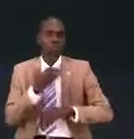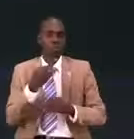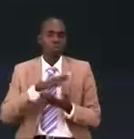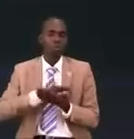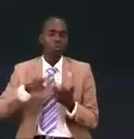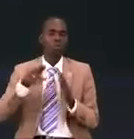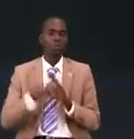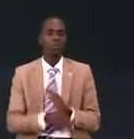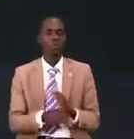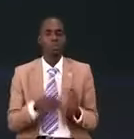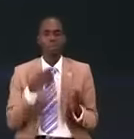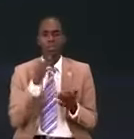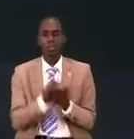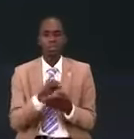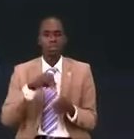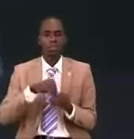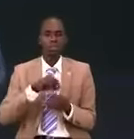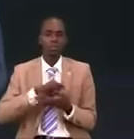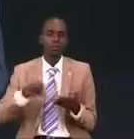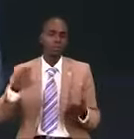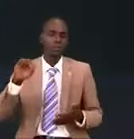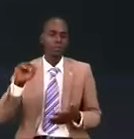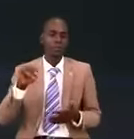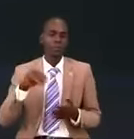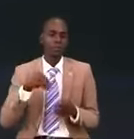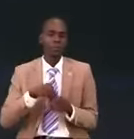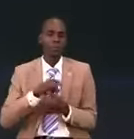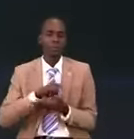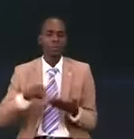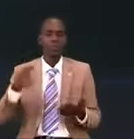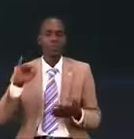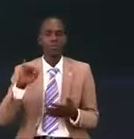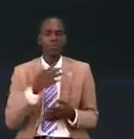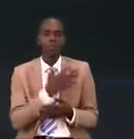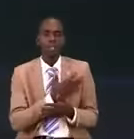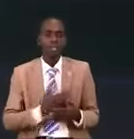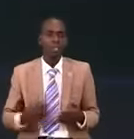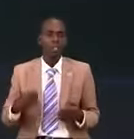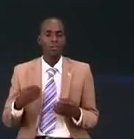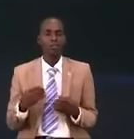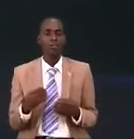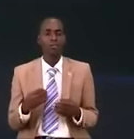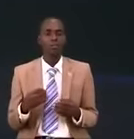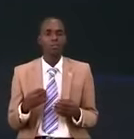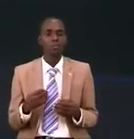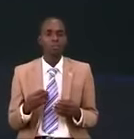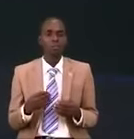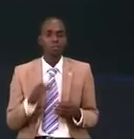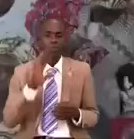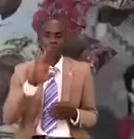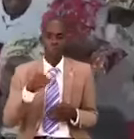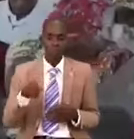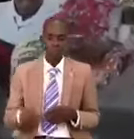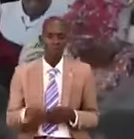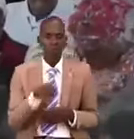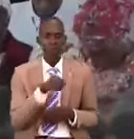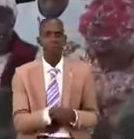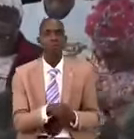pieds le sel que donne l'évangile de paix